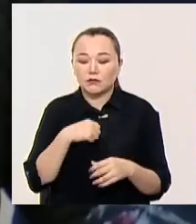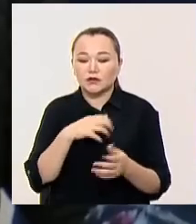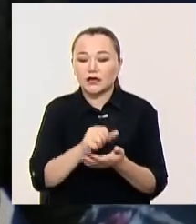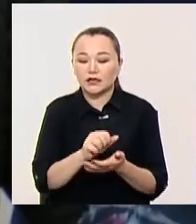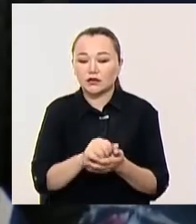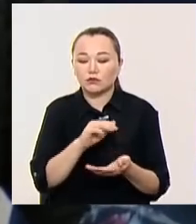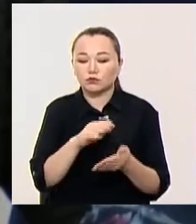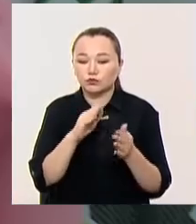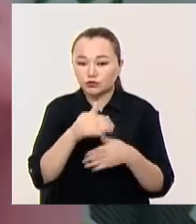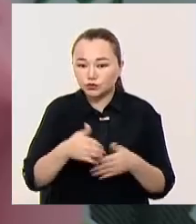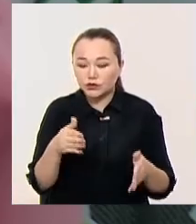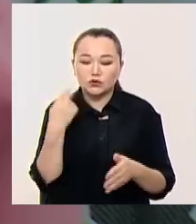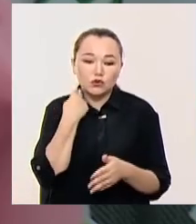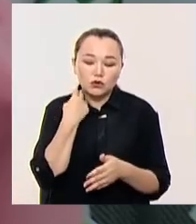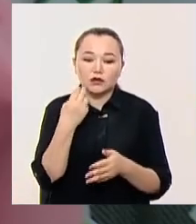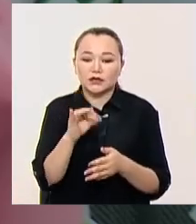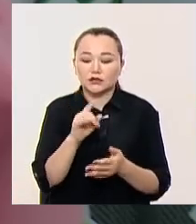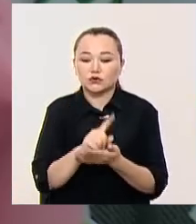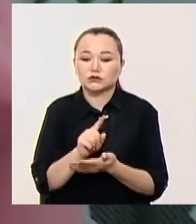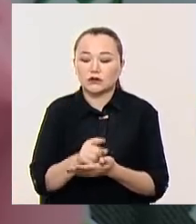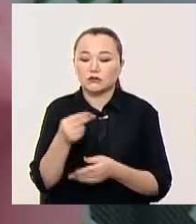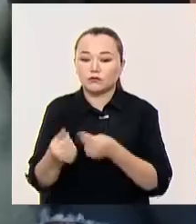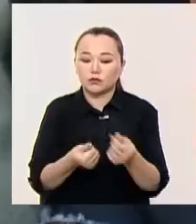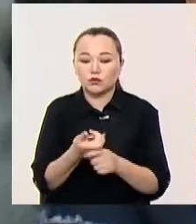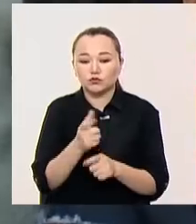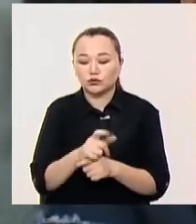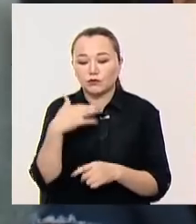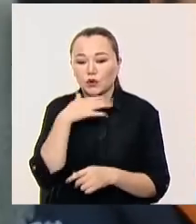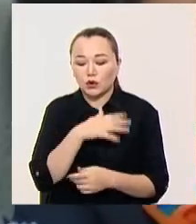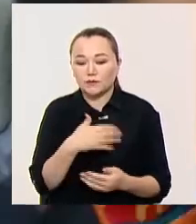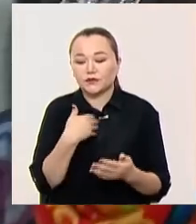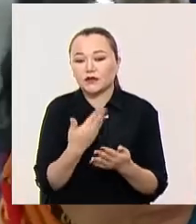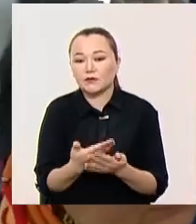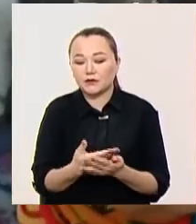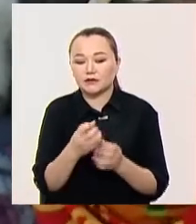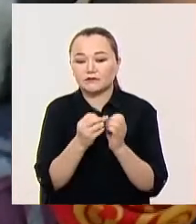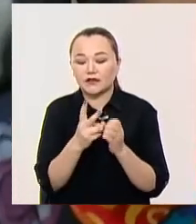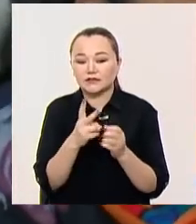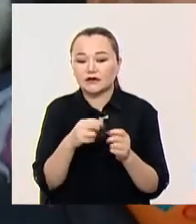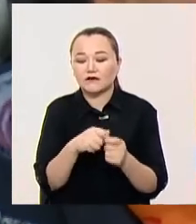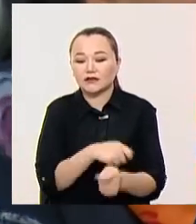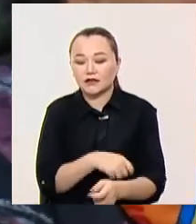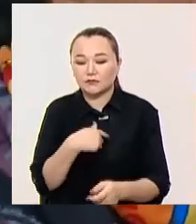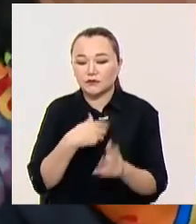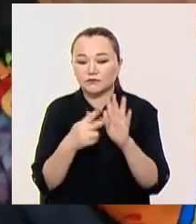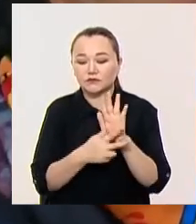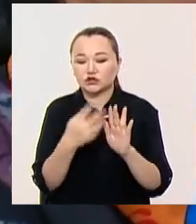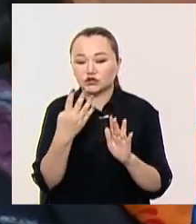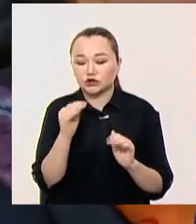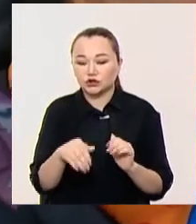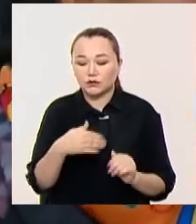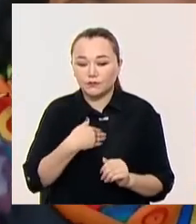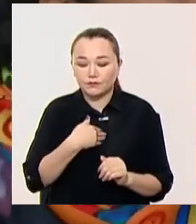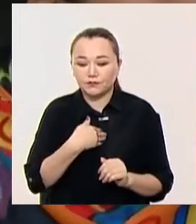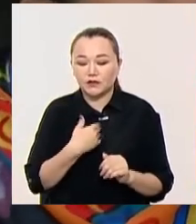бутиктен бөлек төлейтін қарызы мен міндетті төлемдері бастан асады екен. Мен, например, 12 квадратым, менікі 84 мың болса, менікі